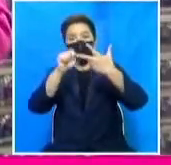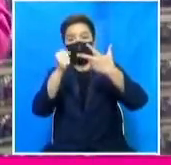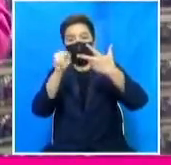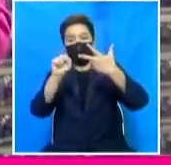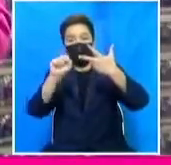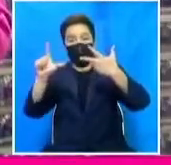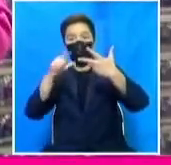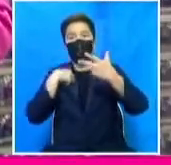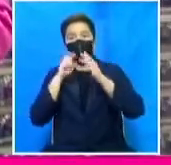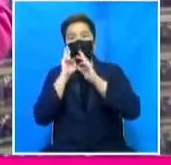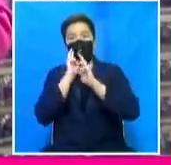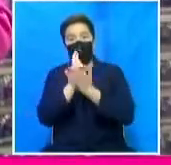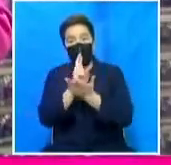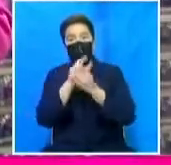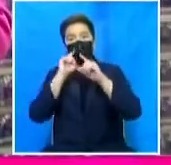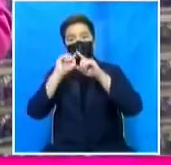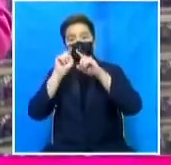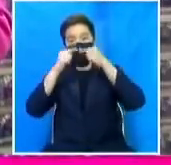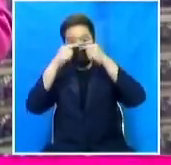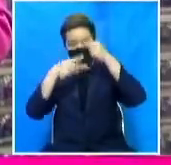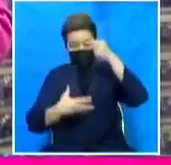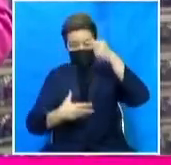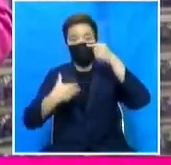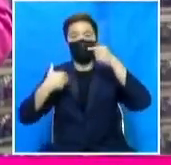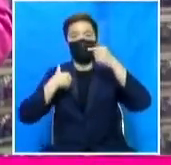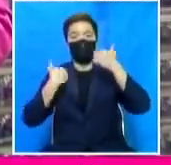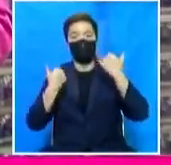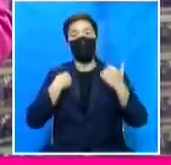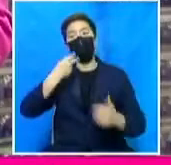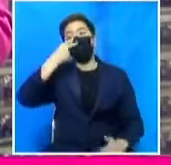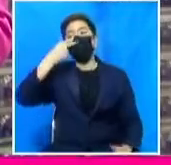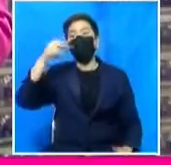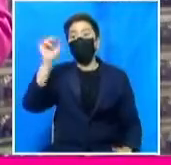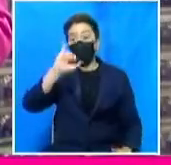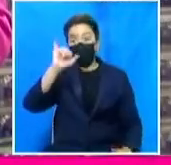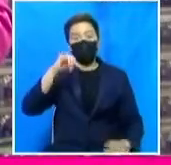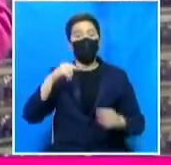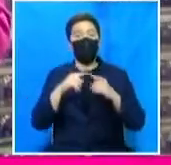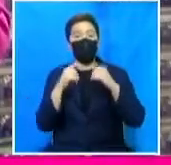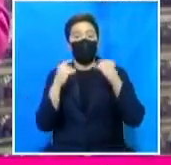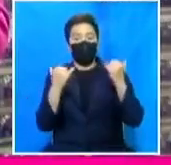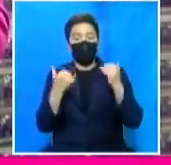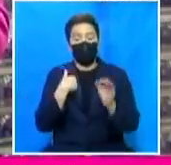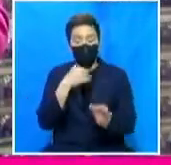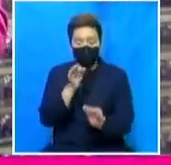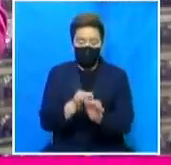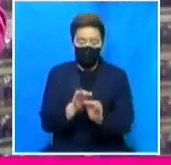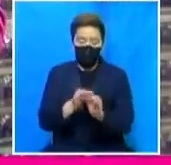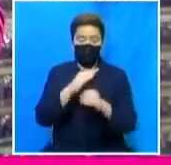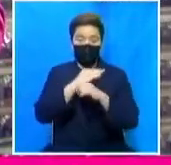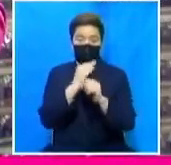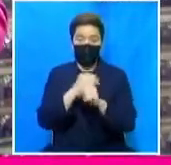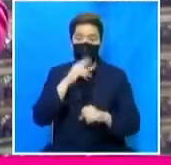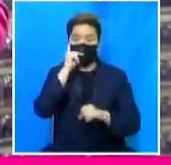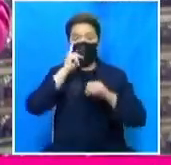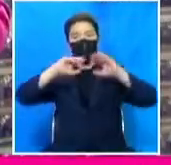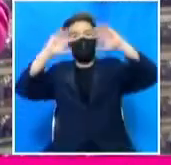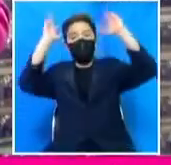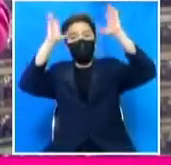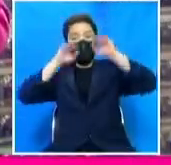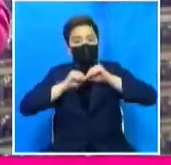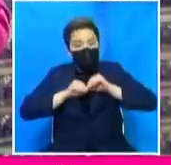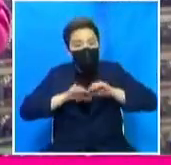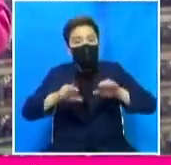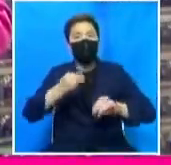ลอื่นๆอีกด้วยนะคะก่อนจะไปรับชมการออกรางวัลสลากออมสินพิเศษ3ปีธนาคารออมสินมีข่าวมาประชาสัมพันธ์ส